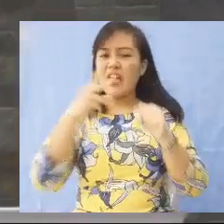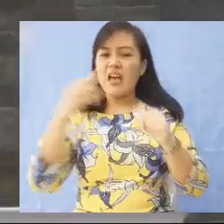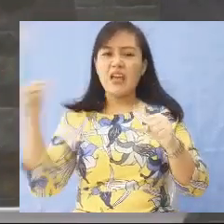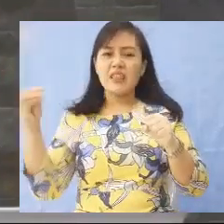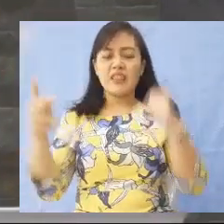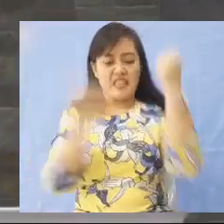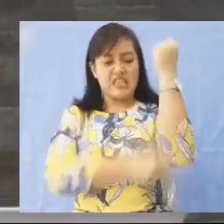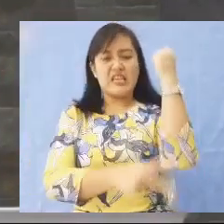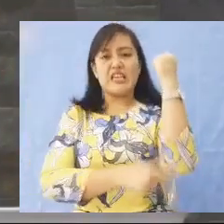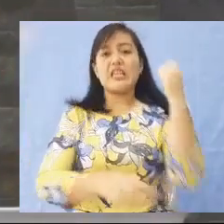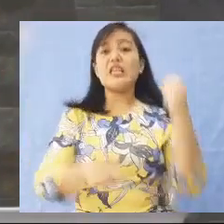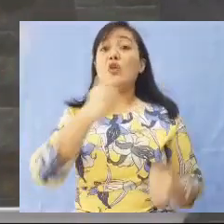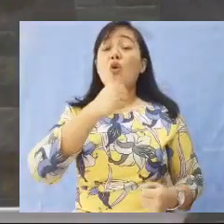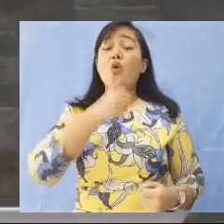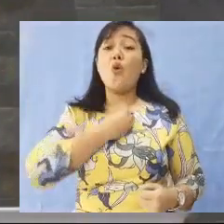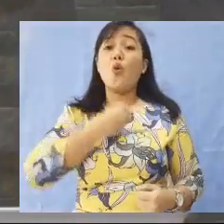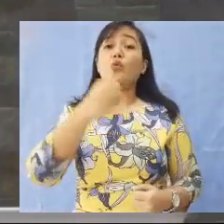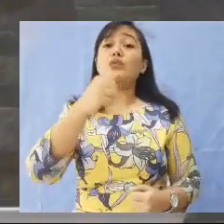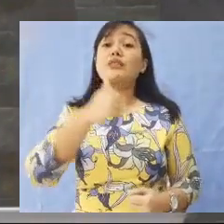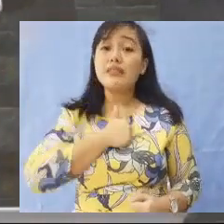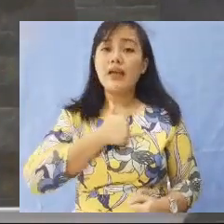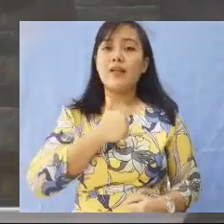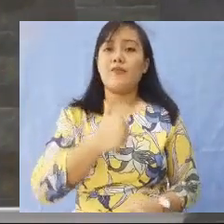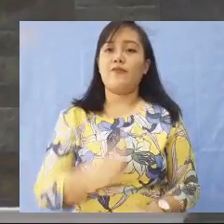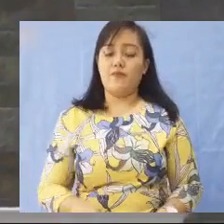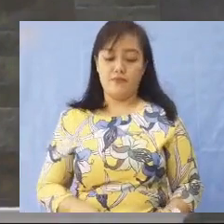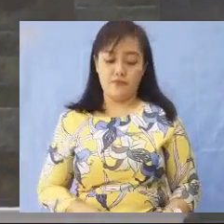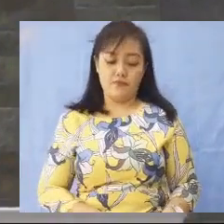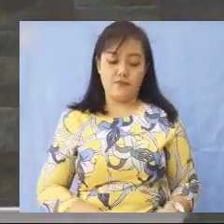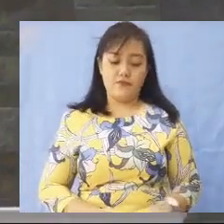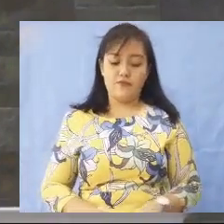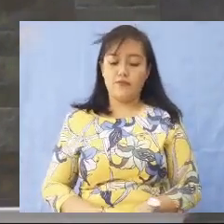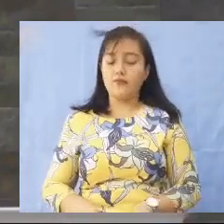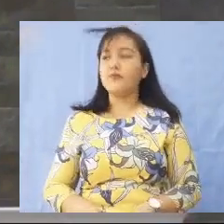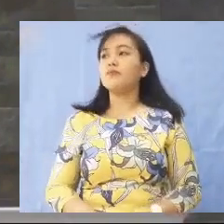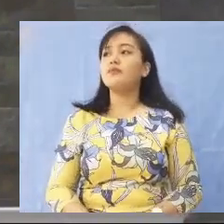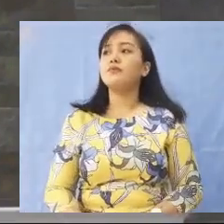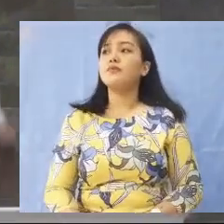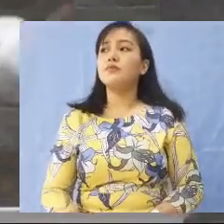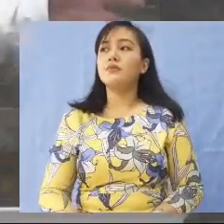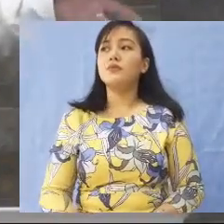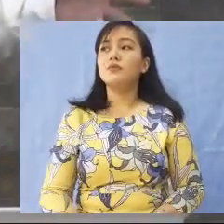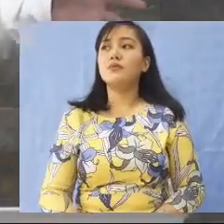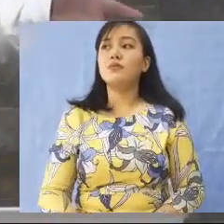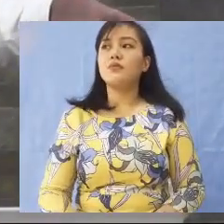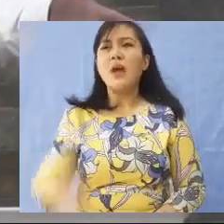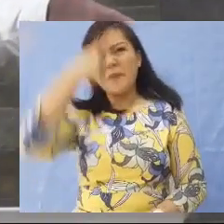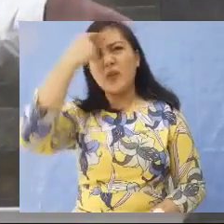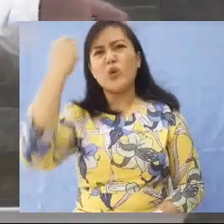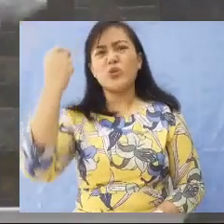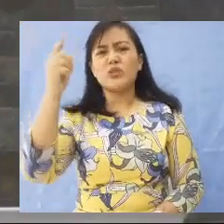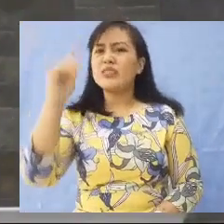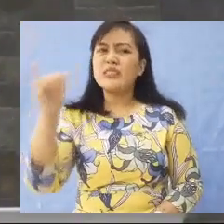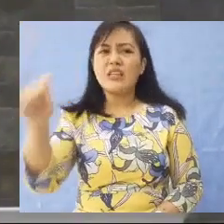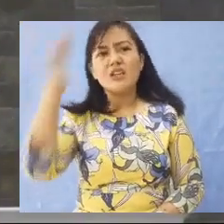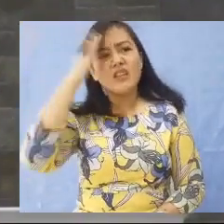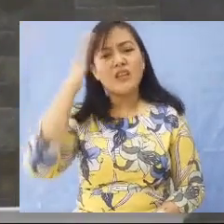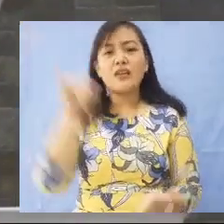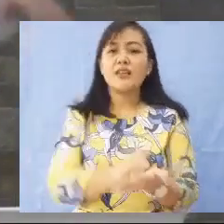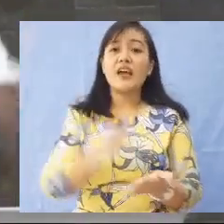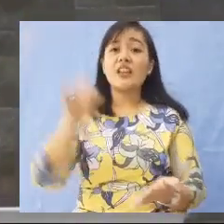stress. Because they think na itong pandemic na ito ay hindi na nila kaya at wala na silang pag-asa. But not